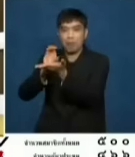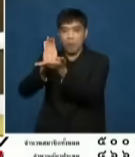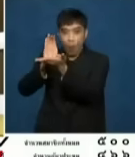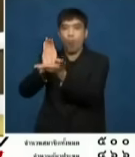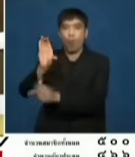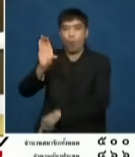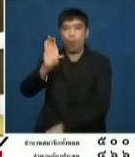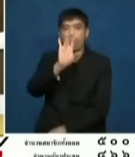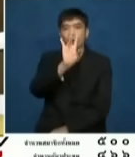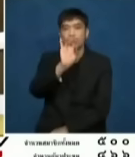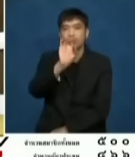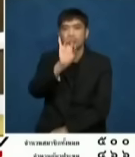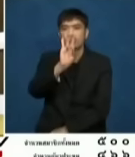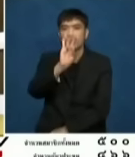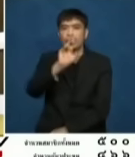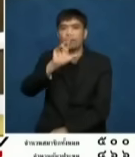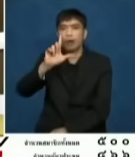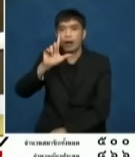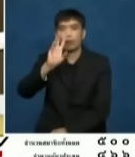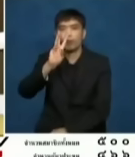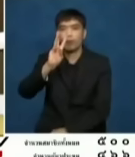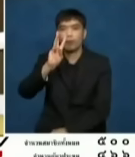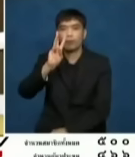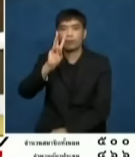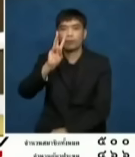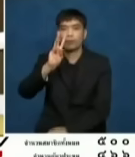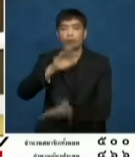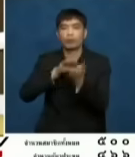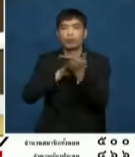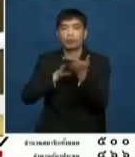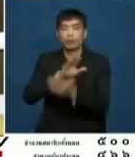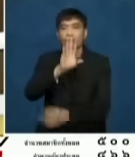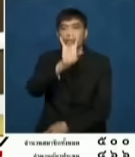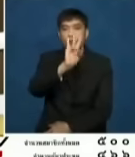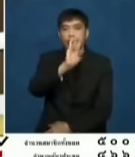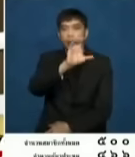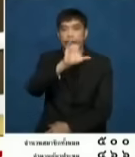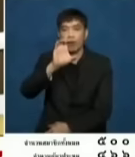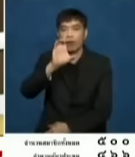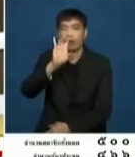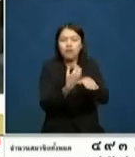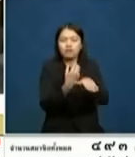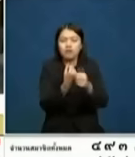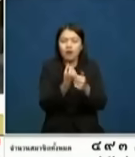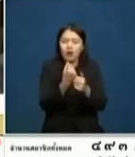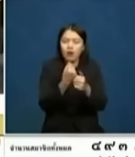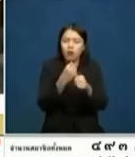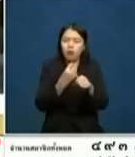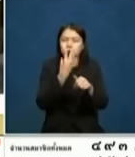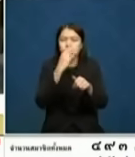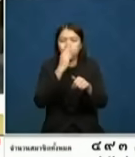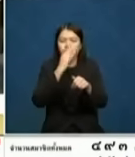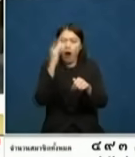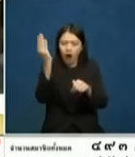ามาแล้วถึงเป็นแบบนี ้เนี่ยผมตอนแรกอ่านอ่ะ 10,000 อะไรนะ 7,800 นั่นแหละ